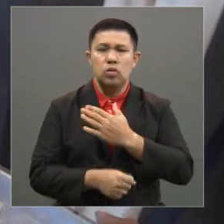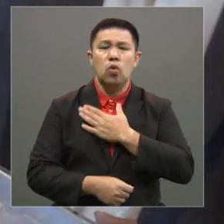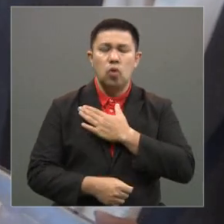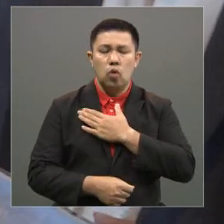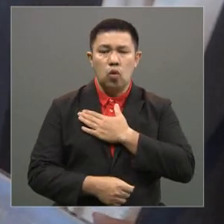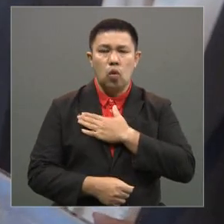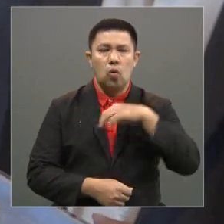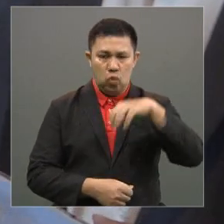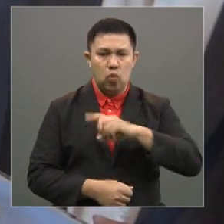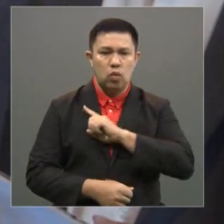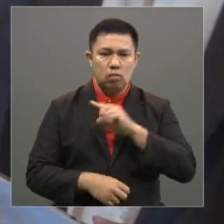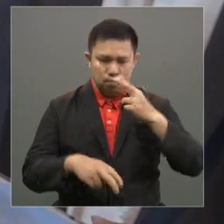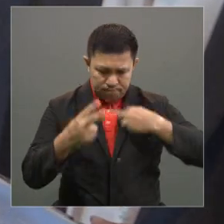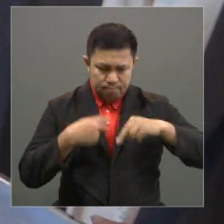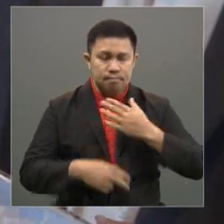ขององค์กรด้วยนะครับ